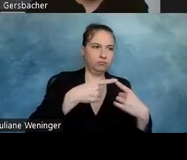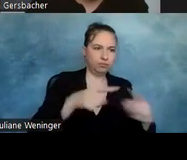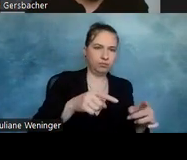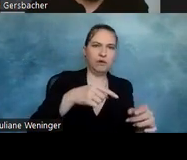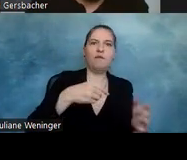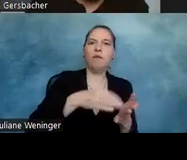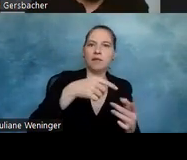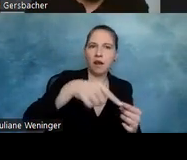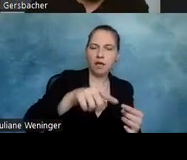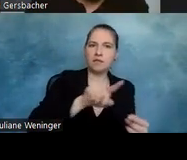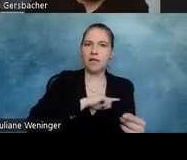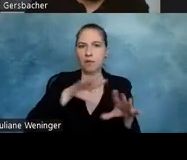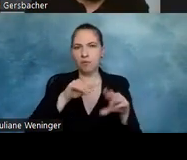wollen.